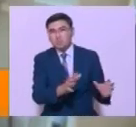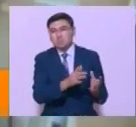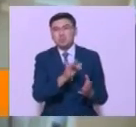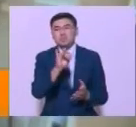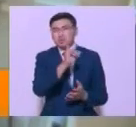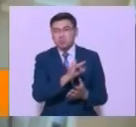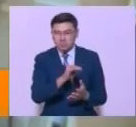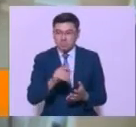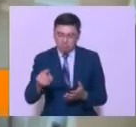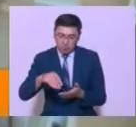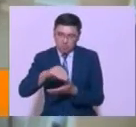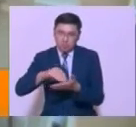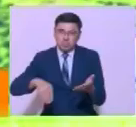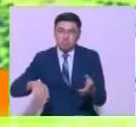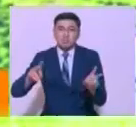основе написал